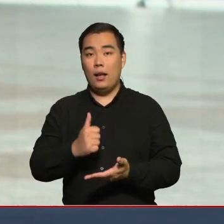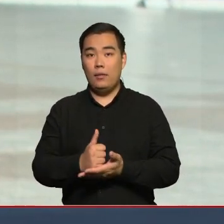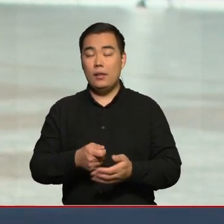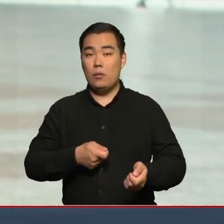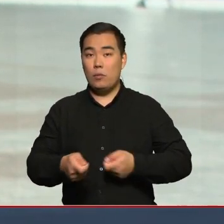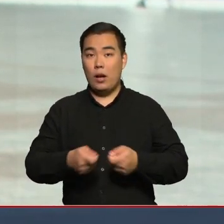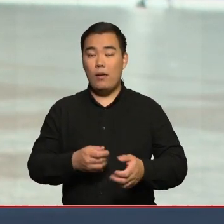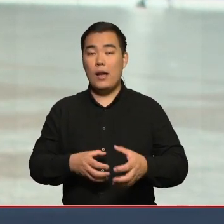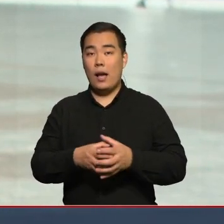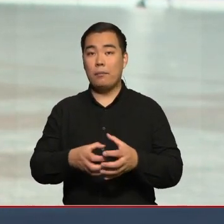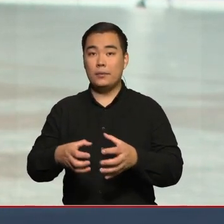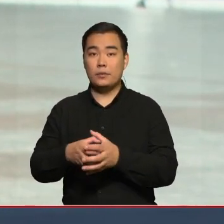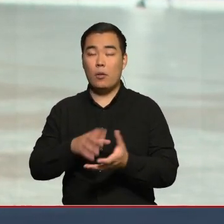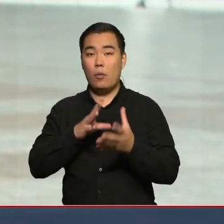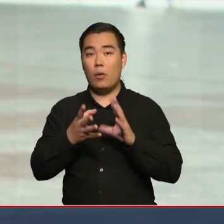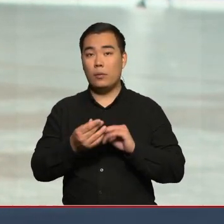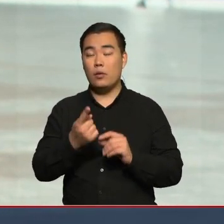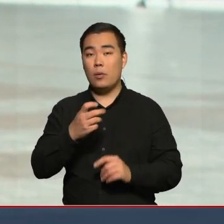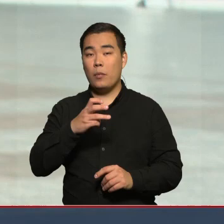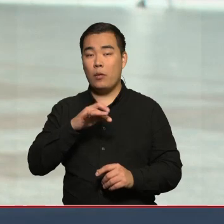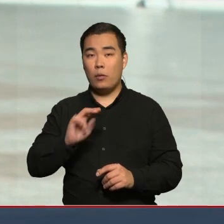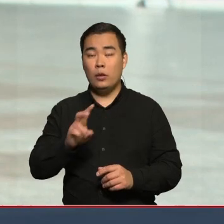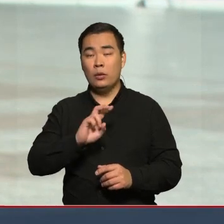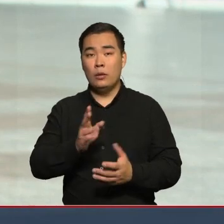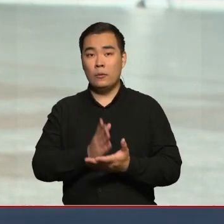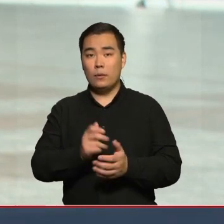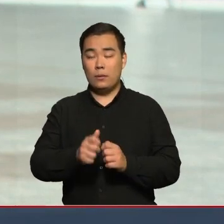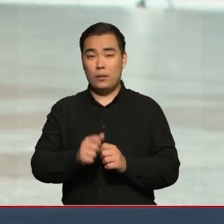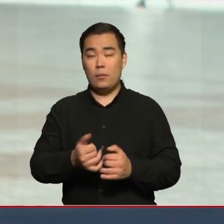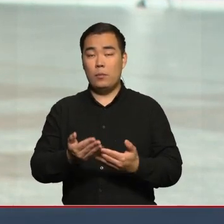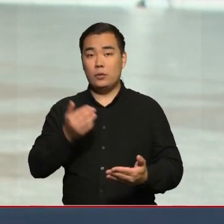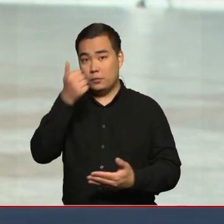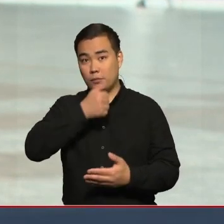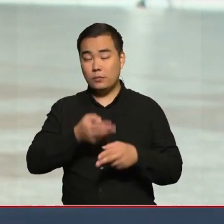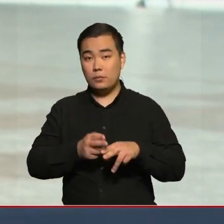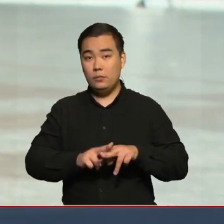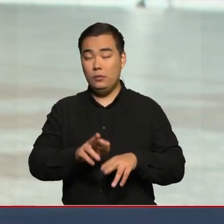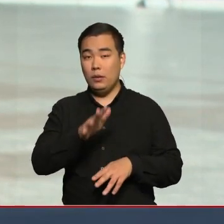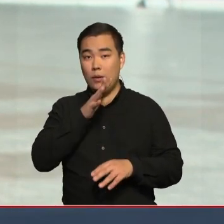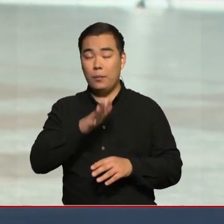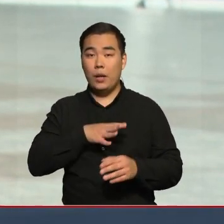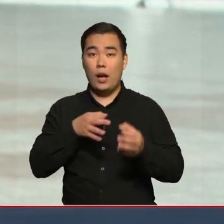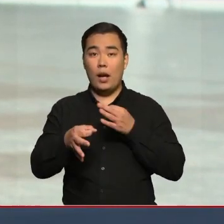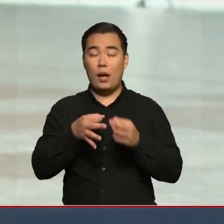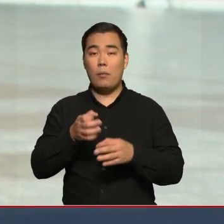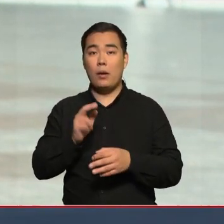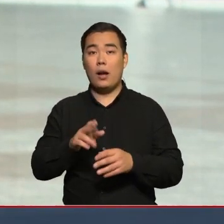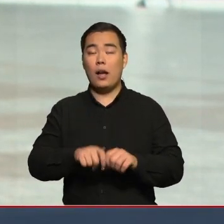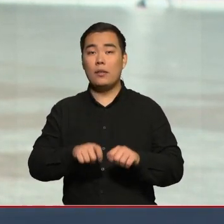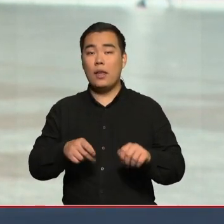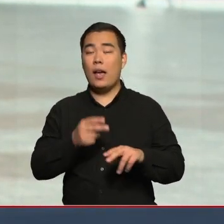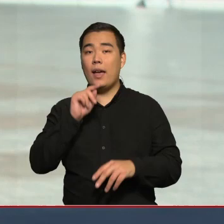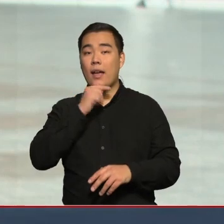общим капиталом превышающим сотни миллионов долларов в прошлом году в это же время они обсуждали как диджитализируй